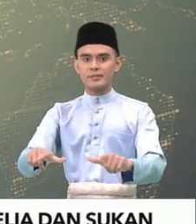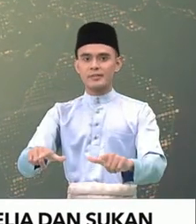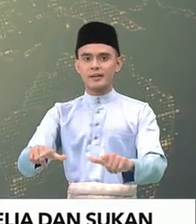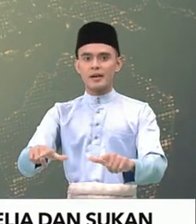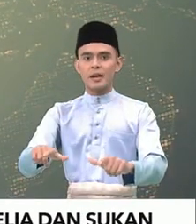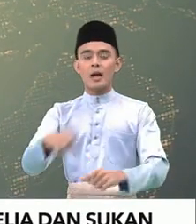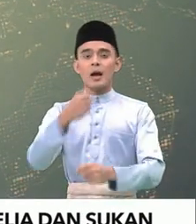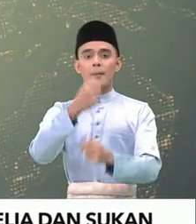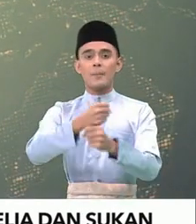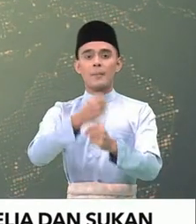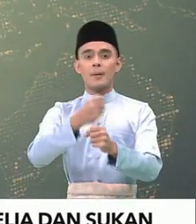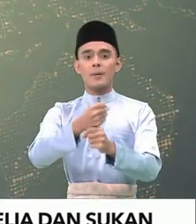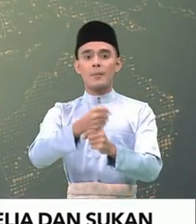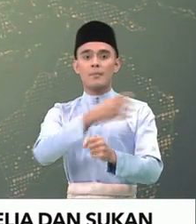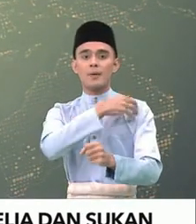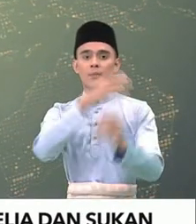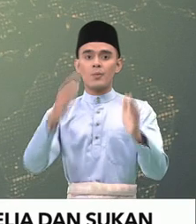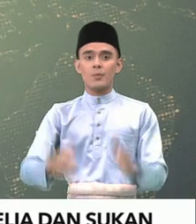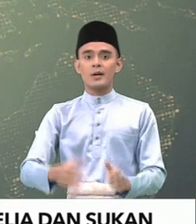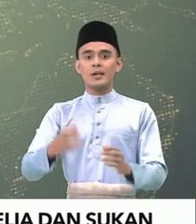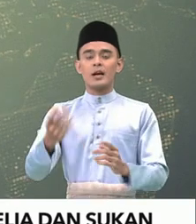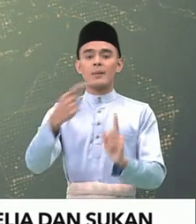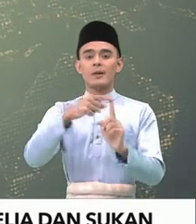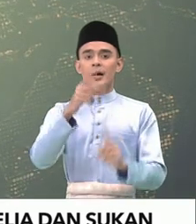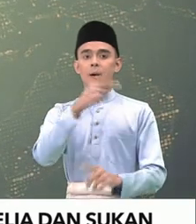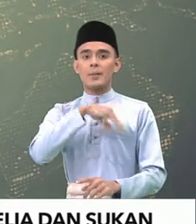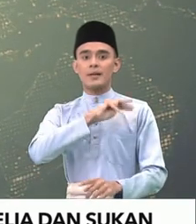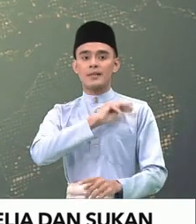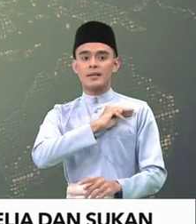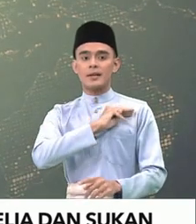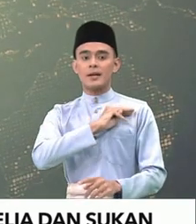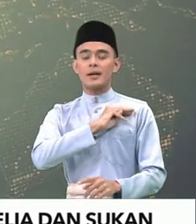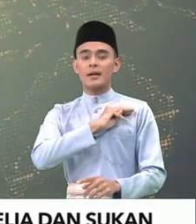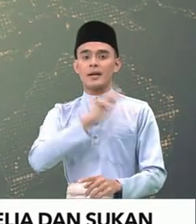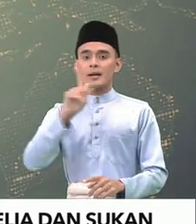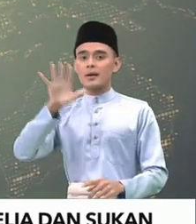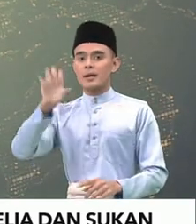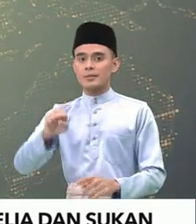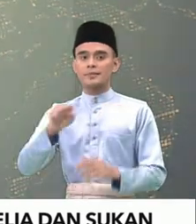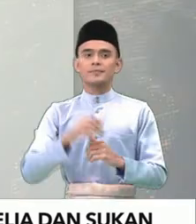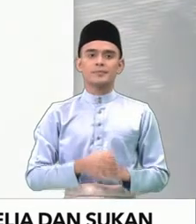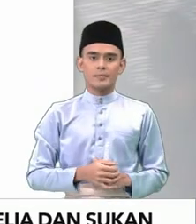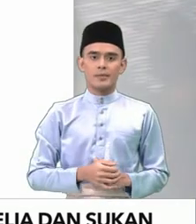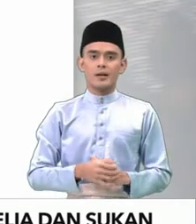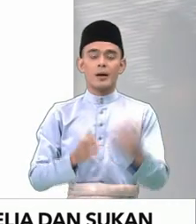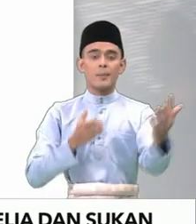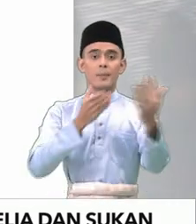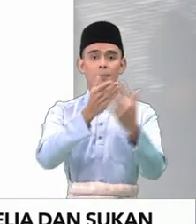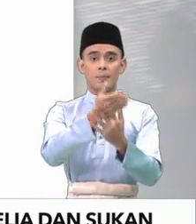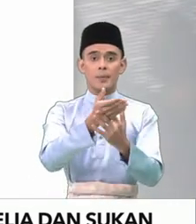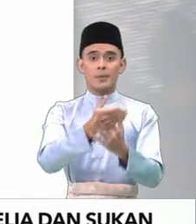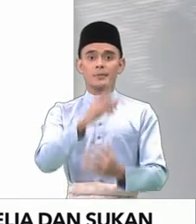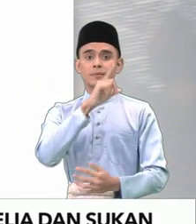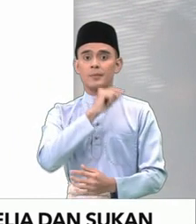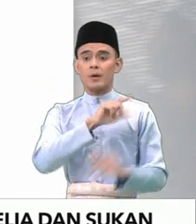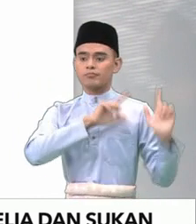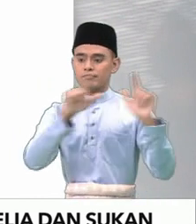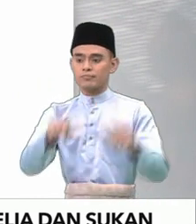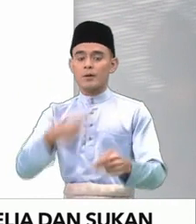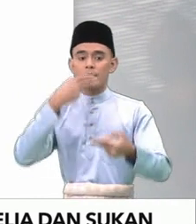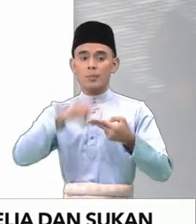pegawai tugas-tugas half strategic kepada Menteri beliau dan sukan hanayo lalui Siapa yang di Twitter menurutnya notice peletakan jawatan